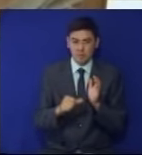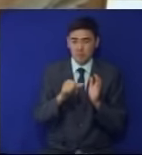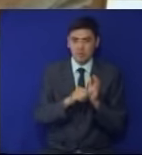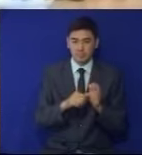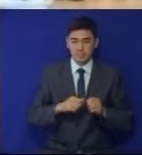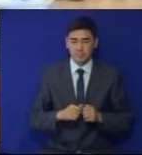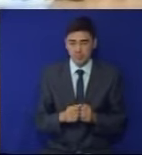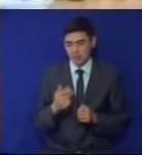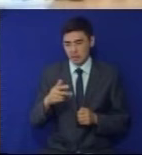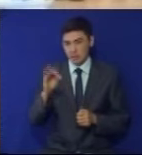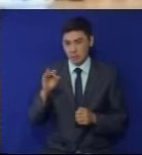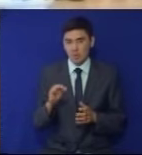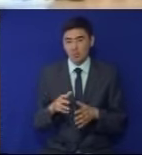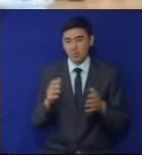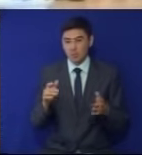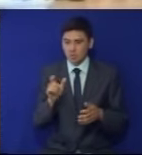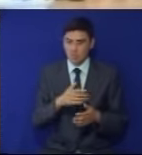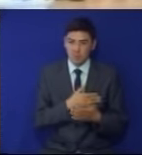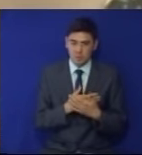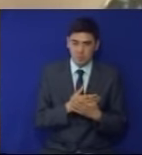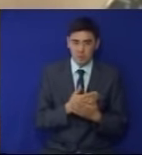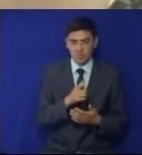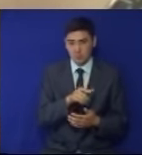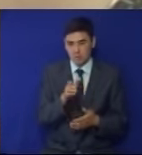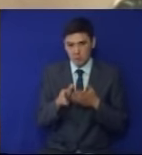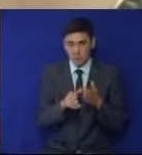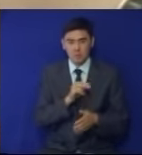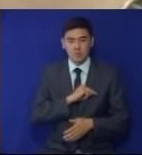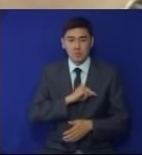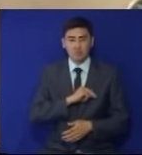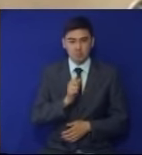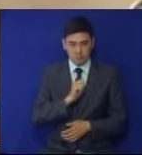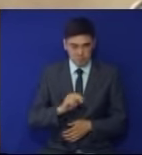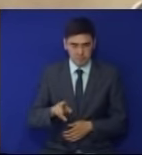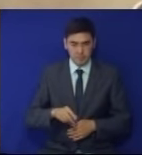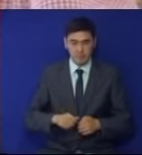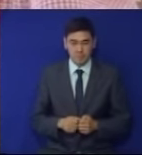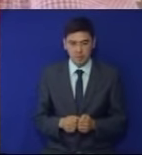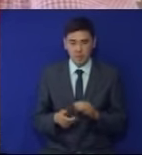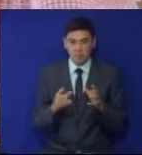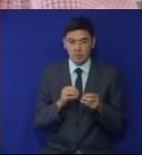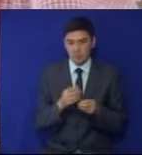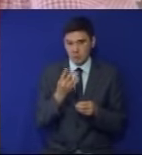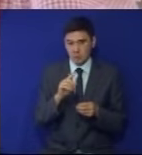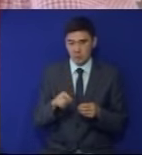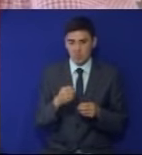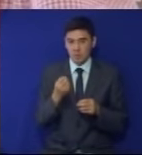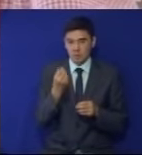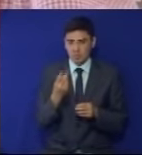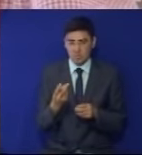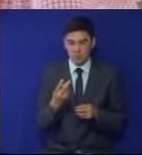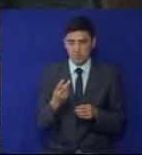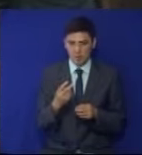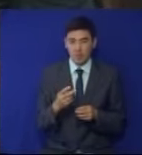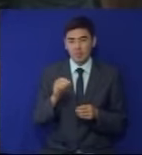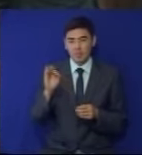құраған. 30%-дан аса белсенді қала тұрғындары осы салада еңбек етеді. Бөлшек тауар айналымының көлемі 4,2%-ға